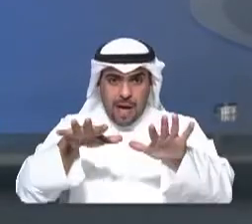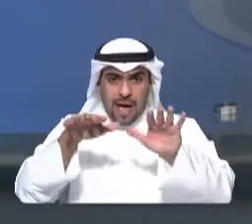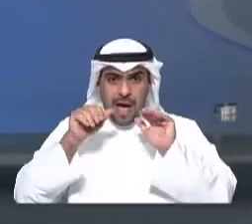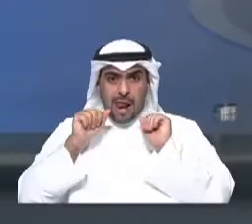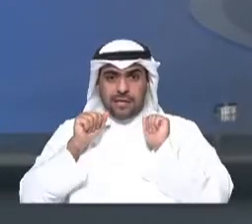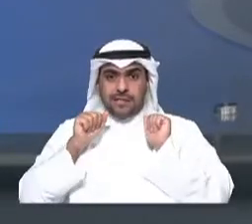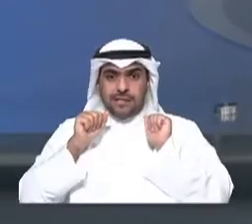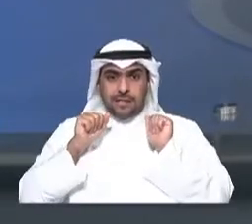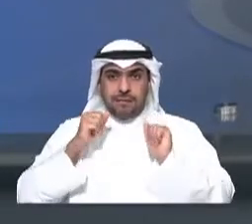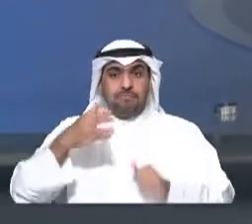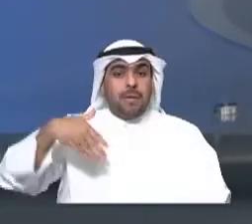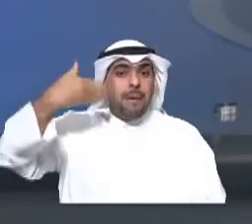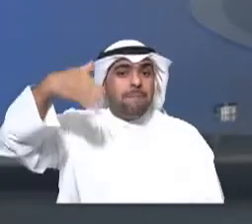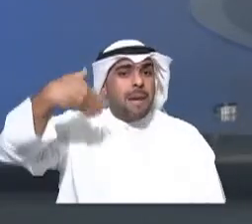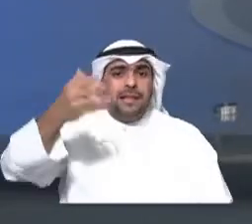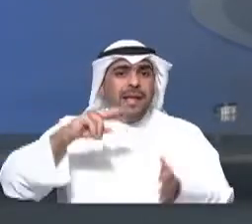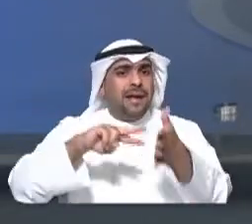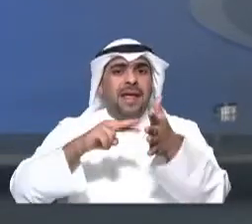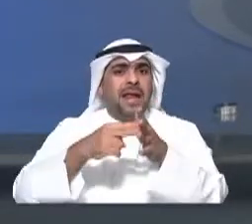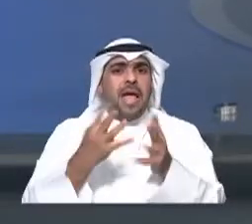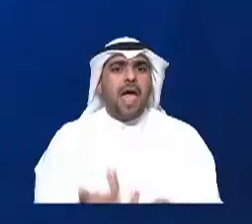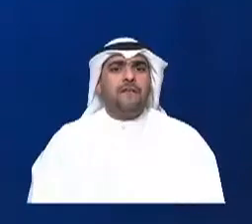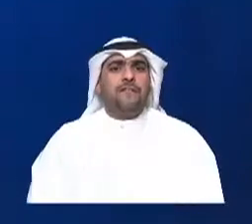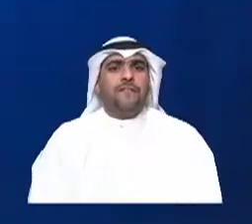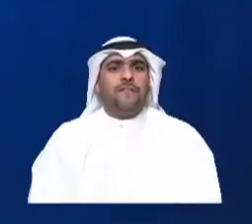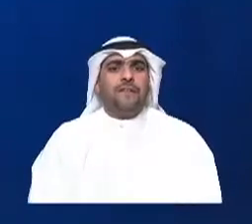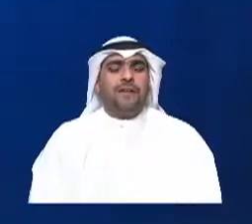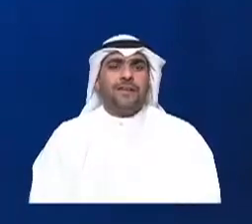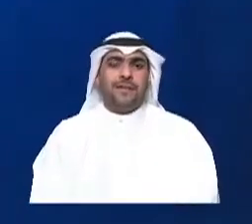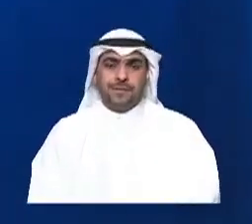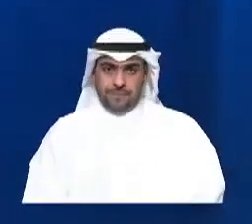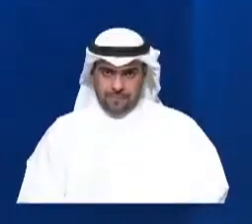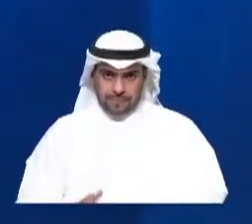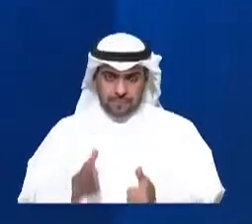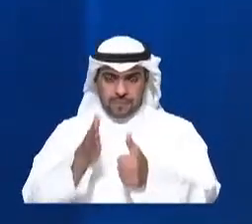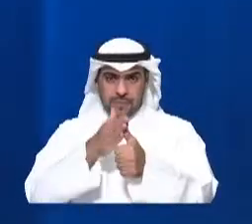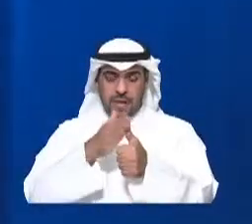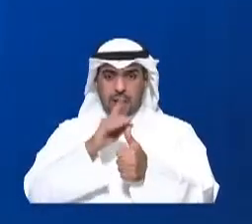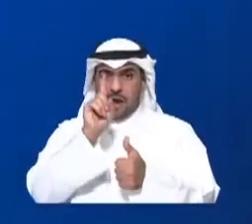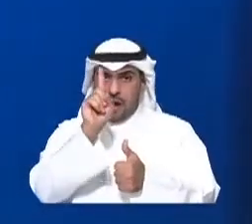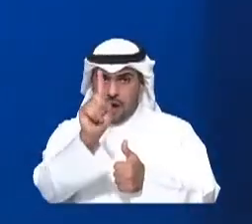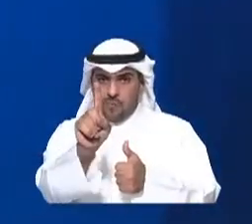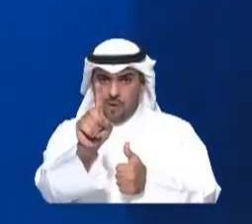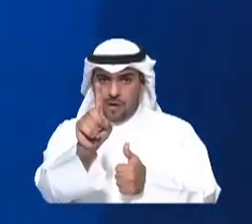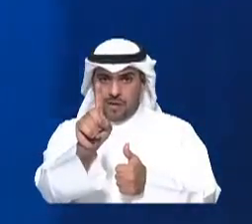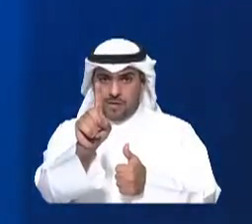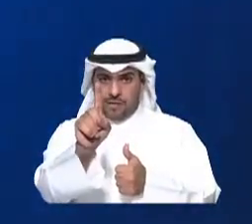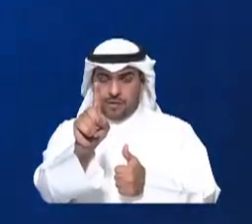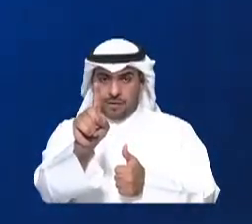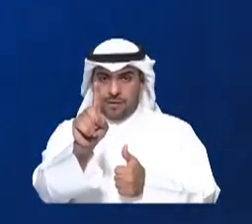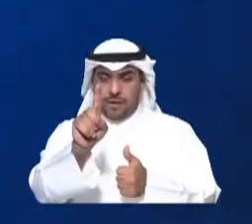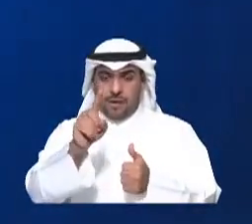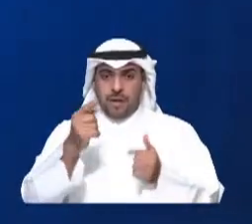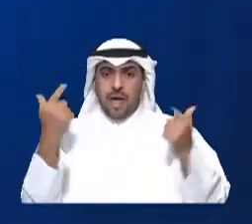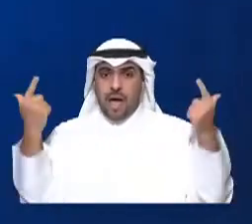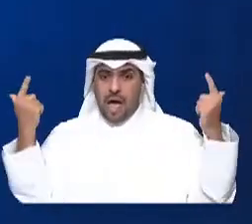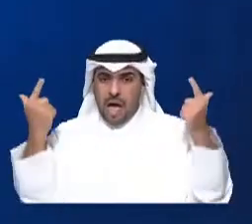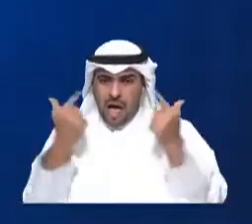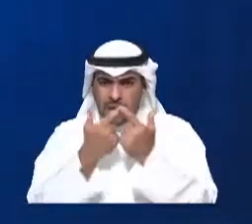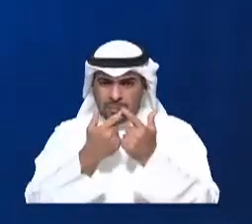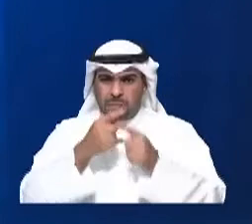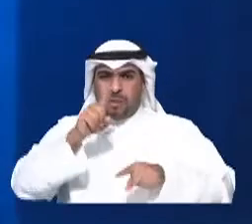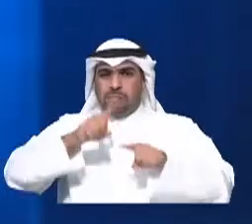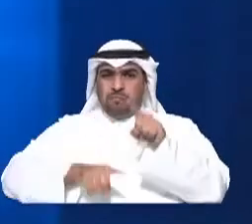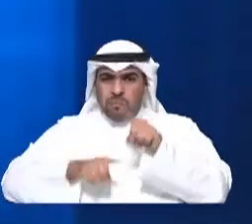يعني العمل على عدم تأثير الاقتصادي على المواطنين أو الدول، لأن بالتالي إذا